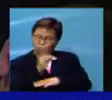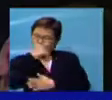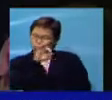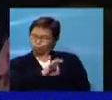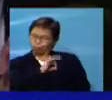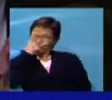pelabur